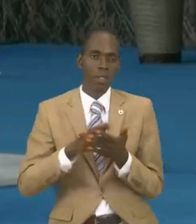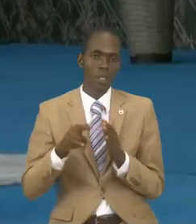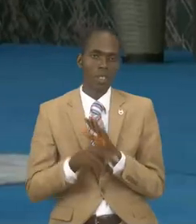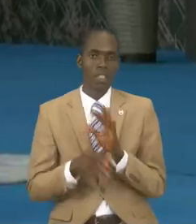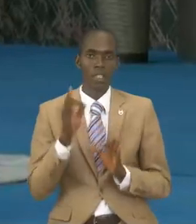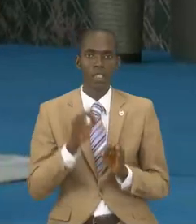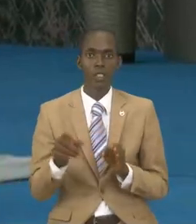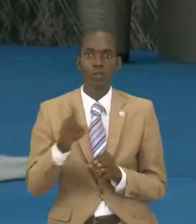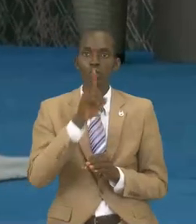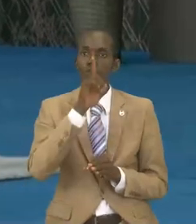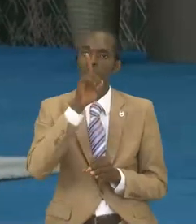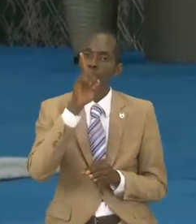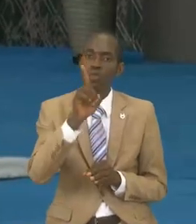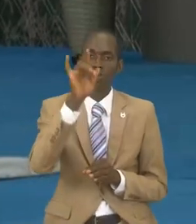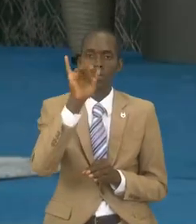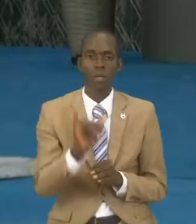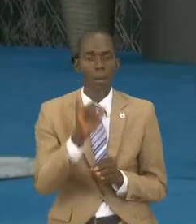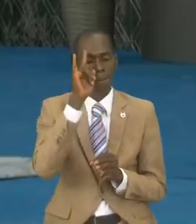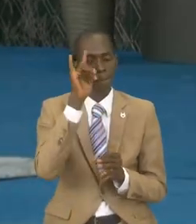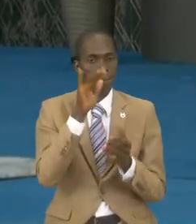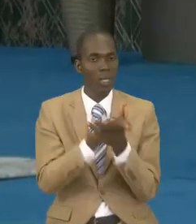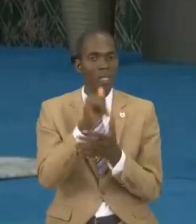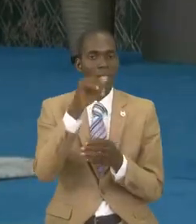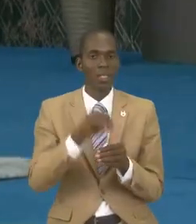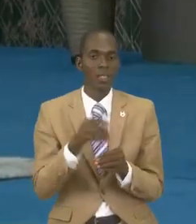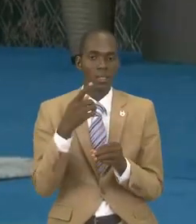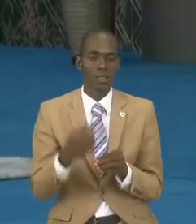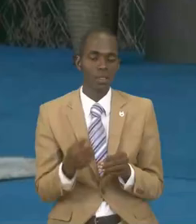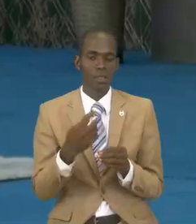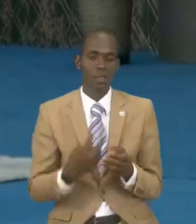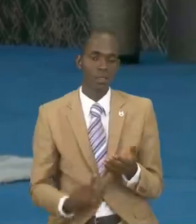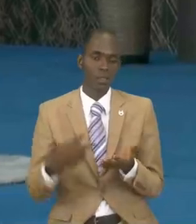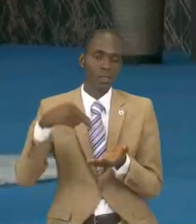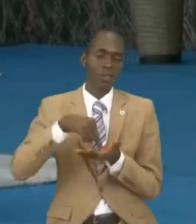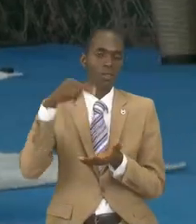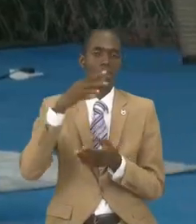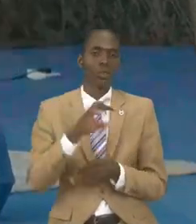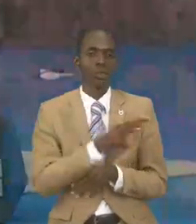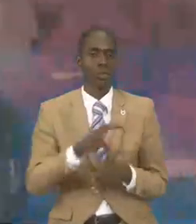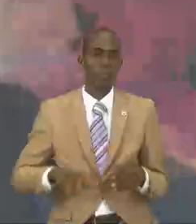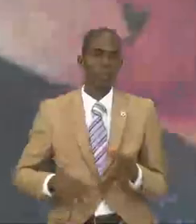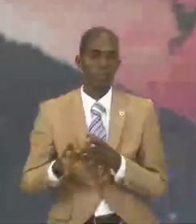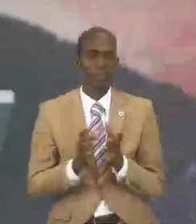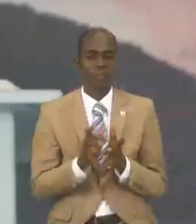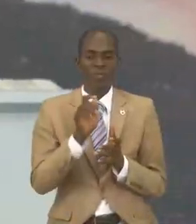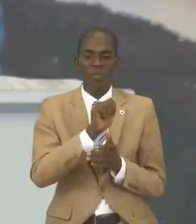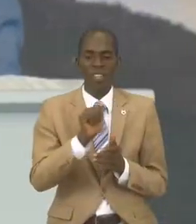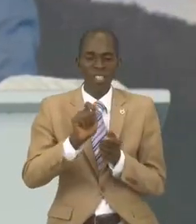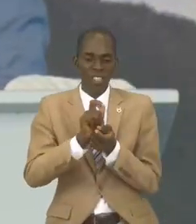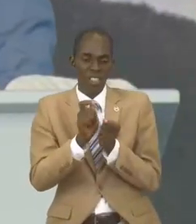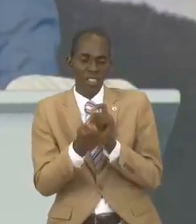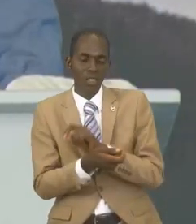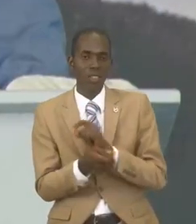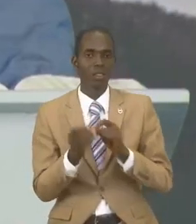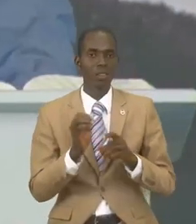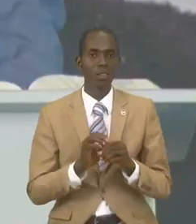réellement tu crois à la résurrection du Seigneur Jésus-Christ, un changement, une